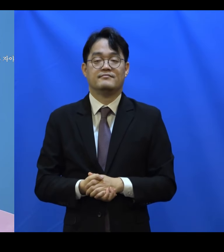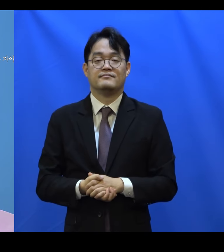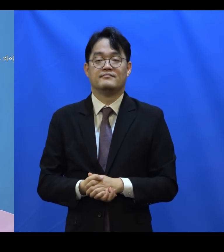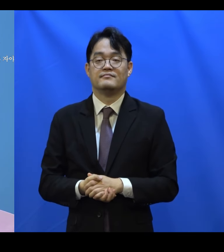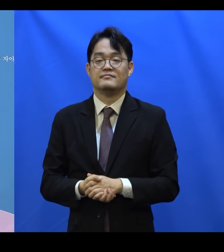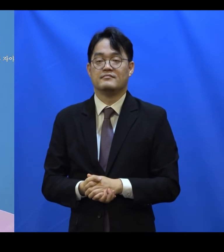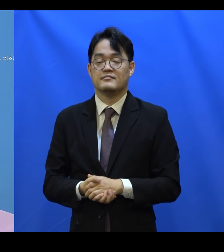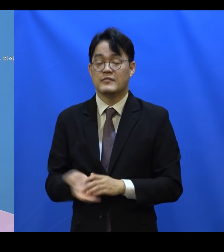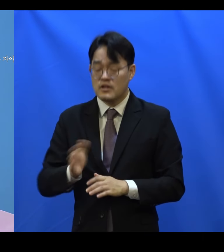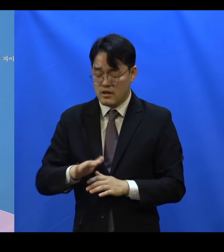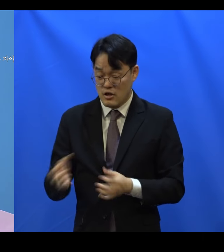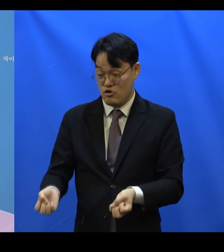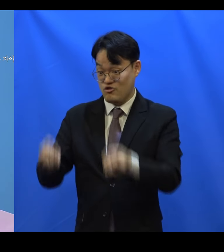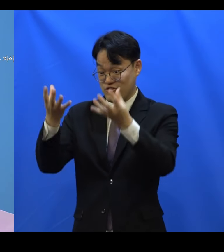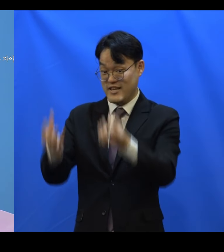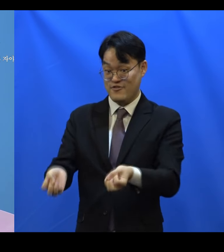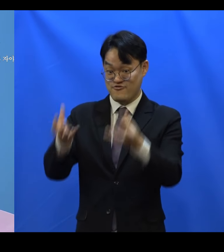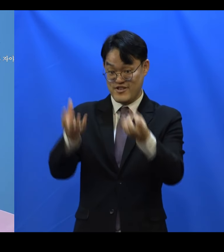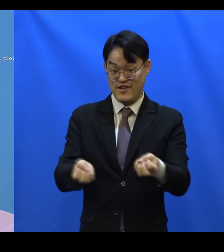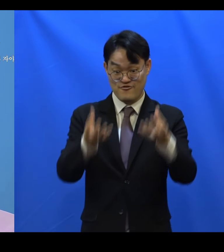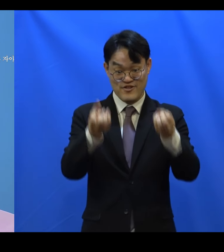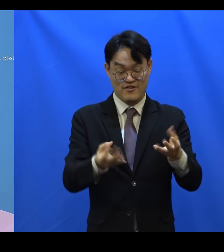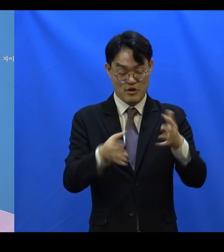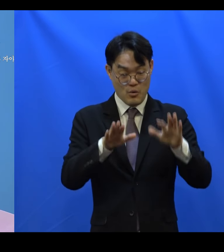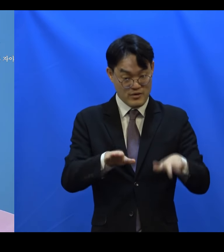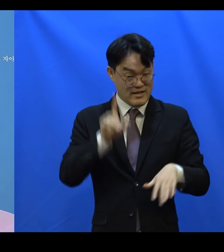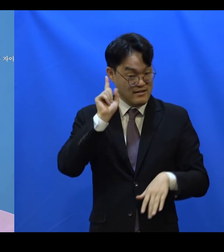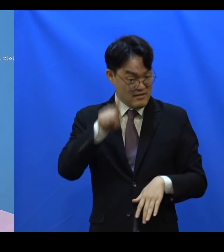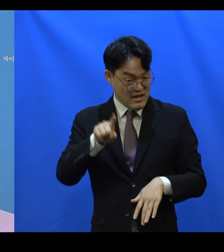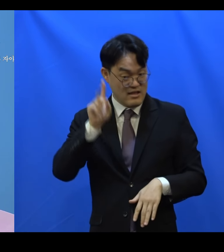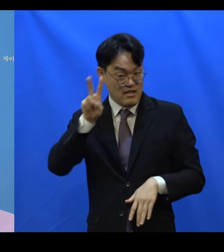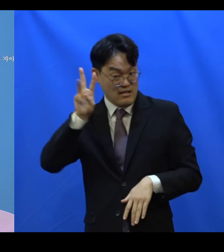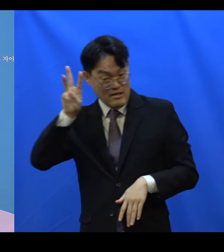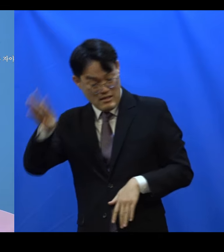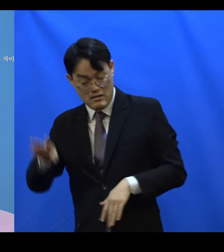식상해지고 반복적으로 하다 보면 형식화되고 제도화되어 버려요.